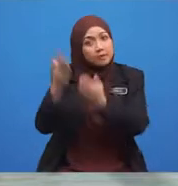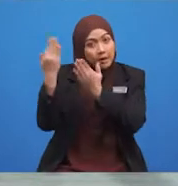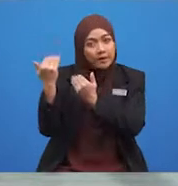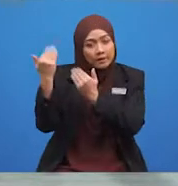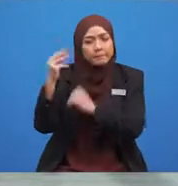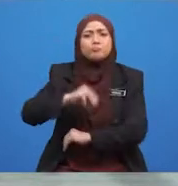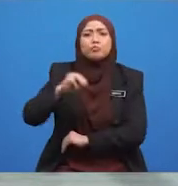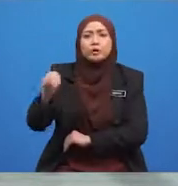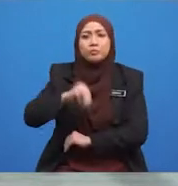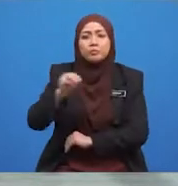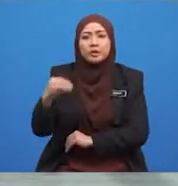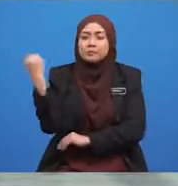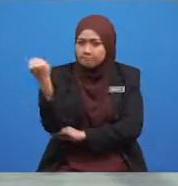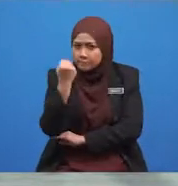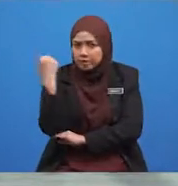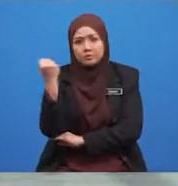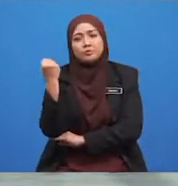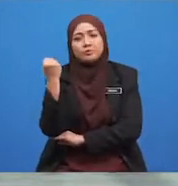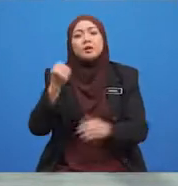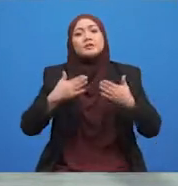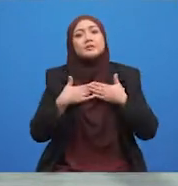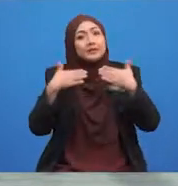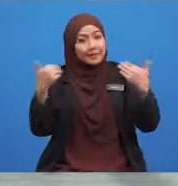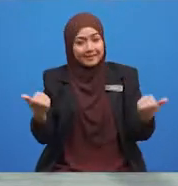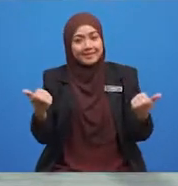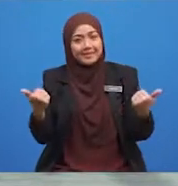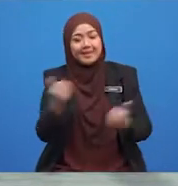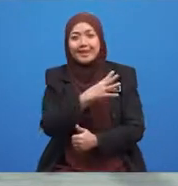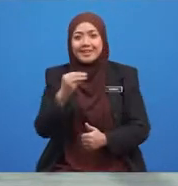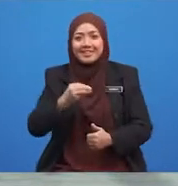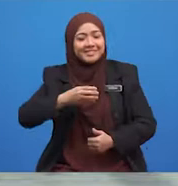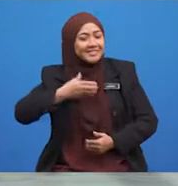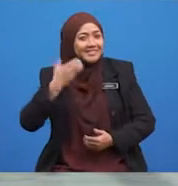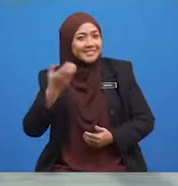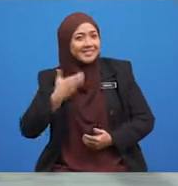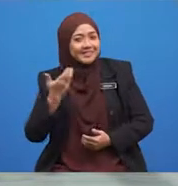Diharap murid-murid sentiasa dalam keadaan sihat dan ceria.